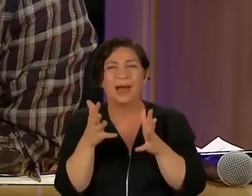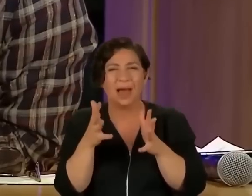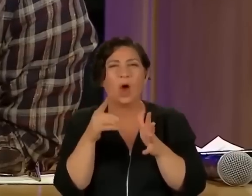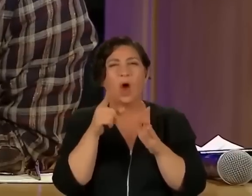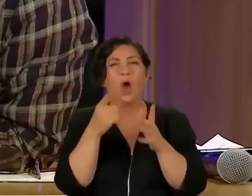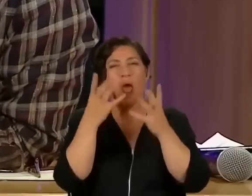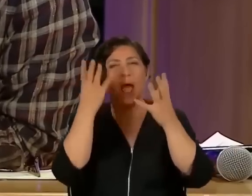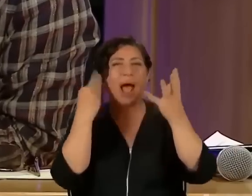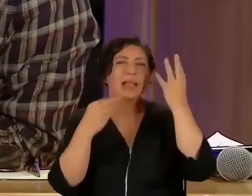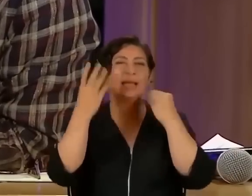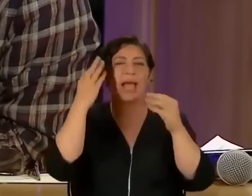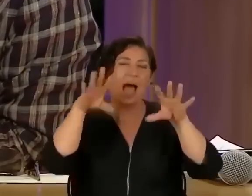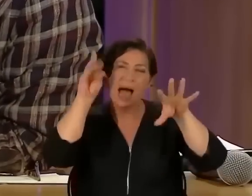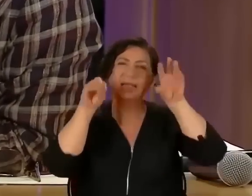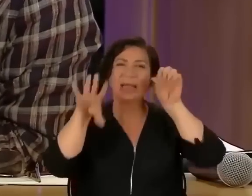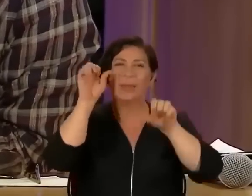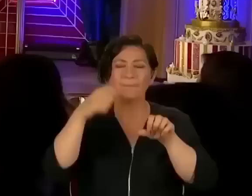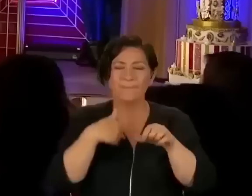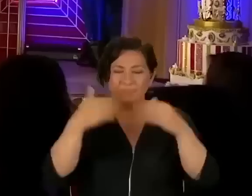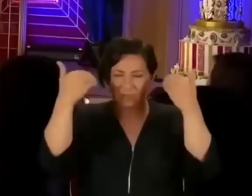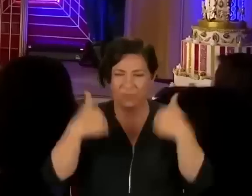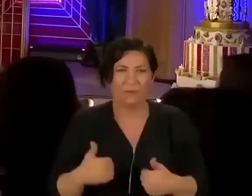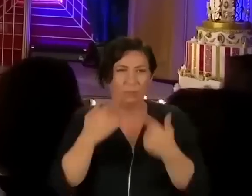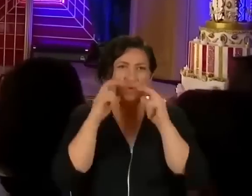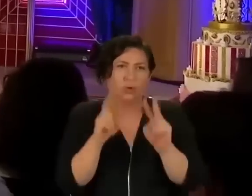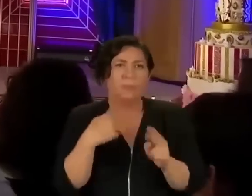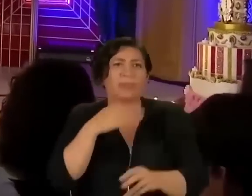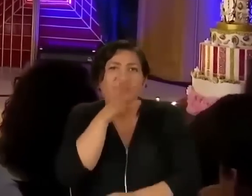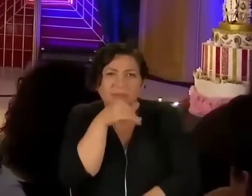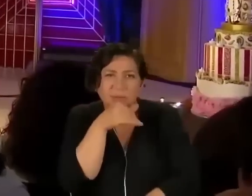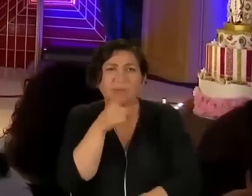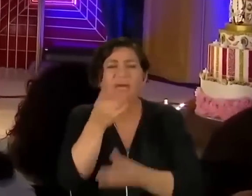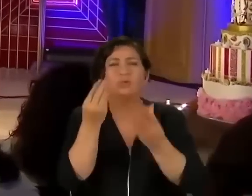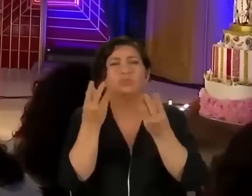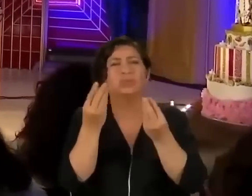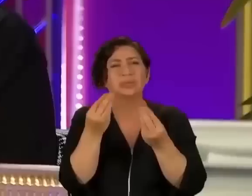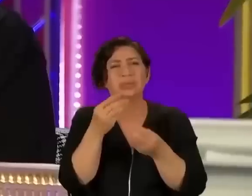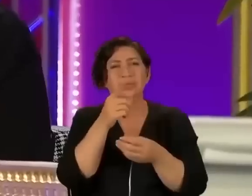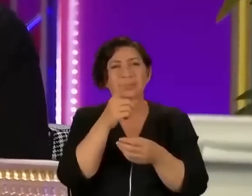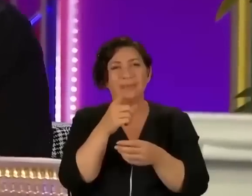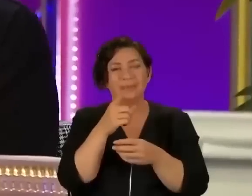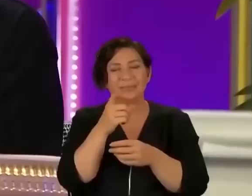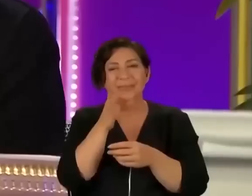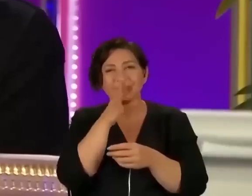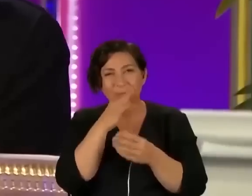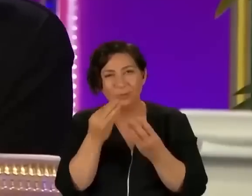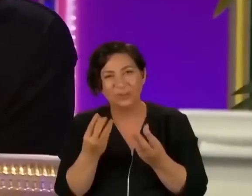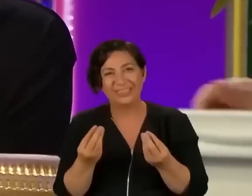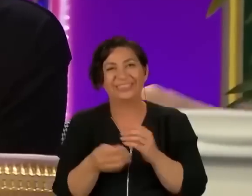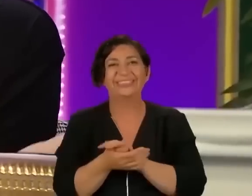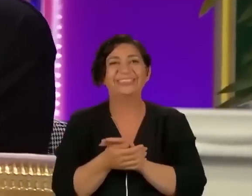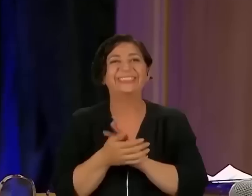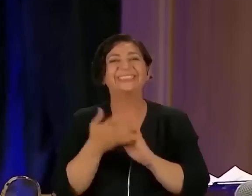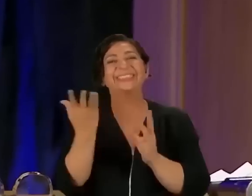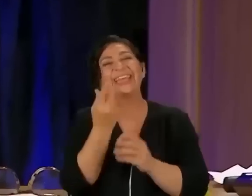biraz da galiba öyle algıladı. Yani ben mesela benim tavrımı görüyorsun. Ben de yaşlanıyorum. Sen yumuşadın abi yaşlandıkça. Yani oo.